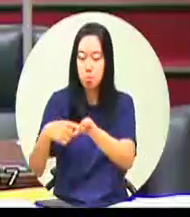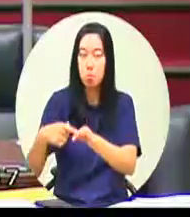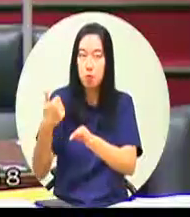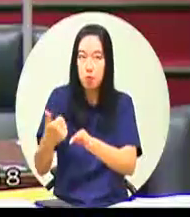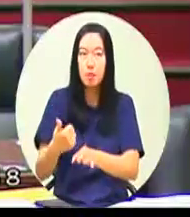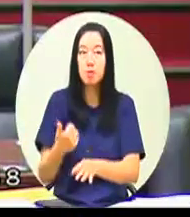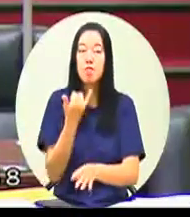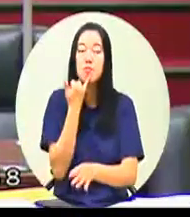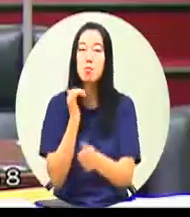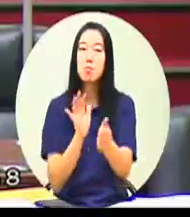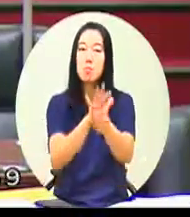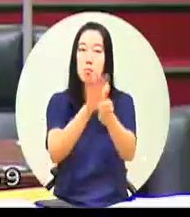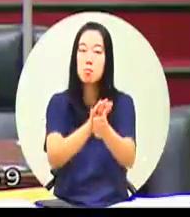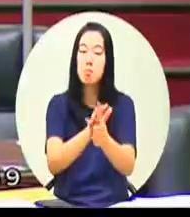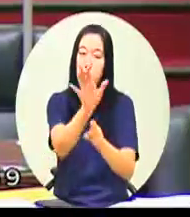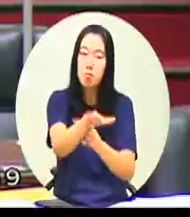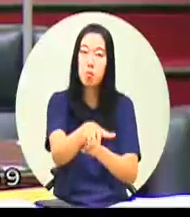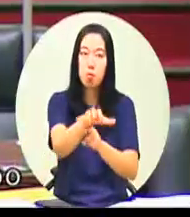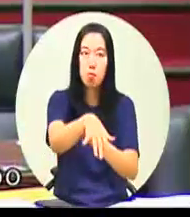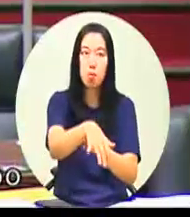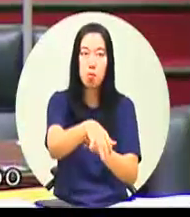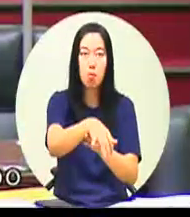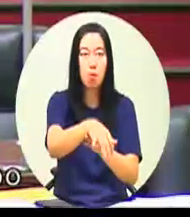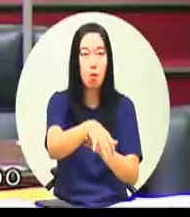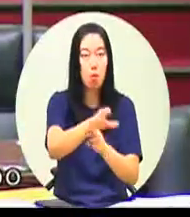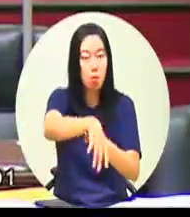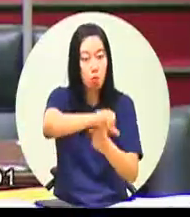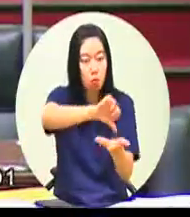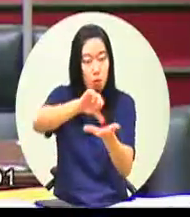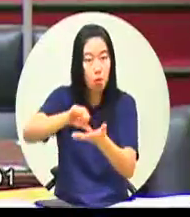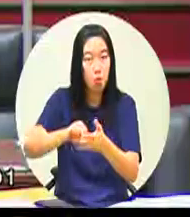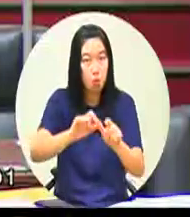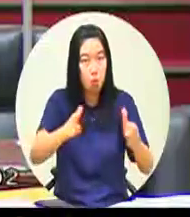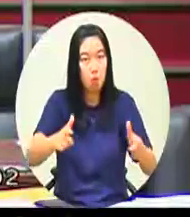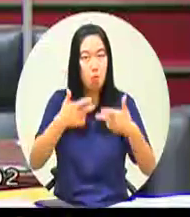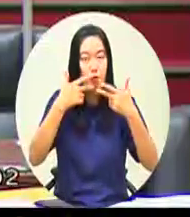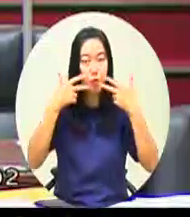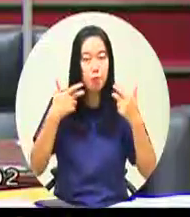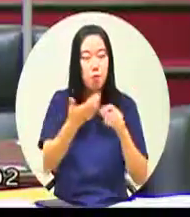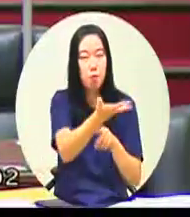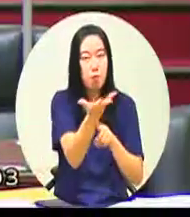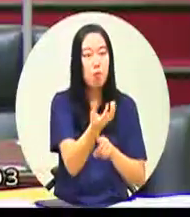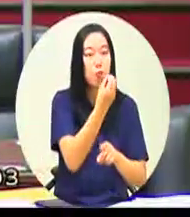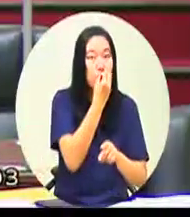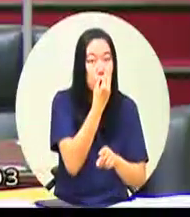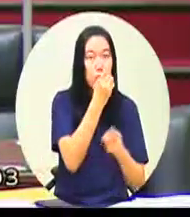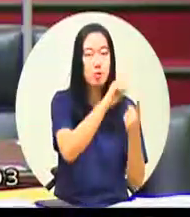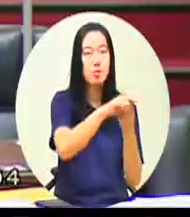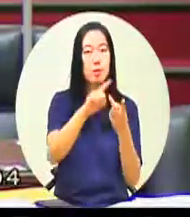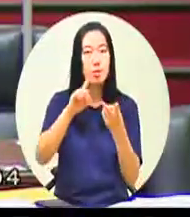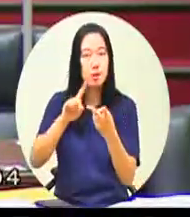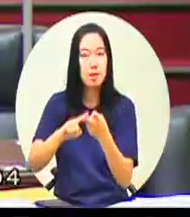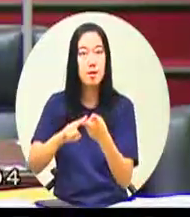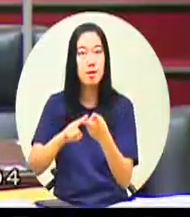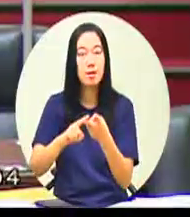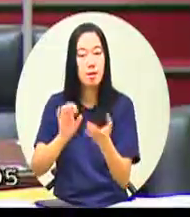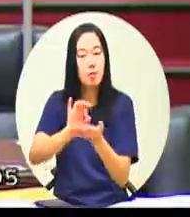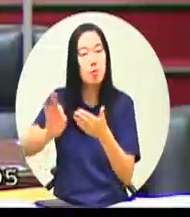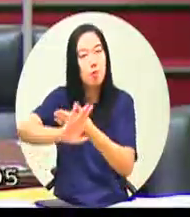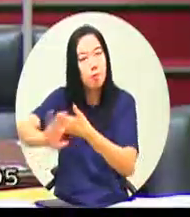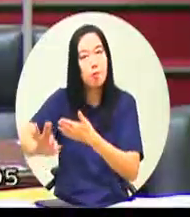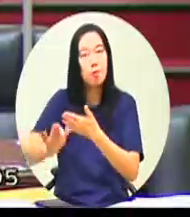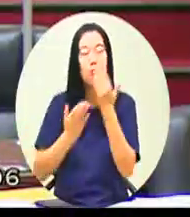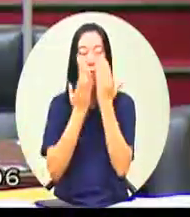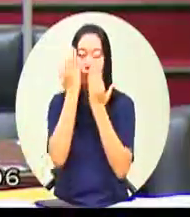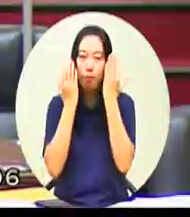们的农产品，让我们的野莲彻底的从可以吃的就拿来吃之外，不